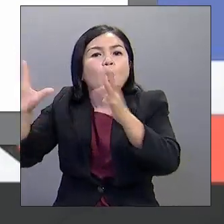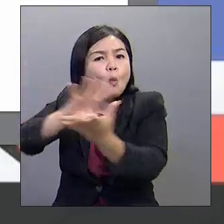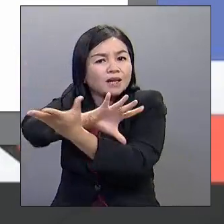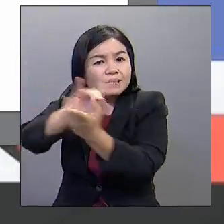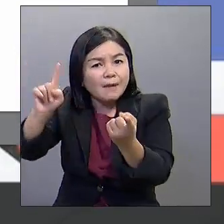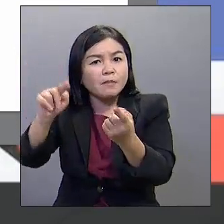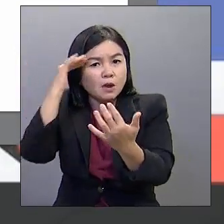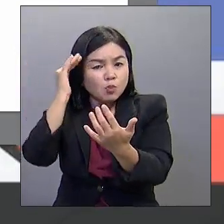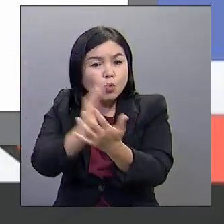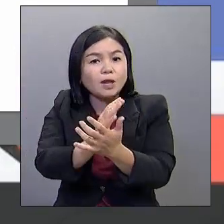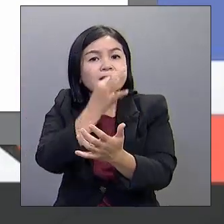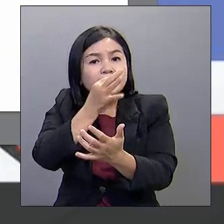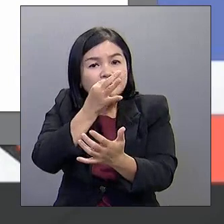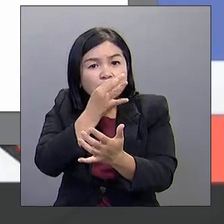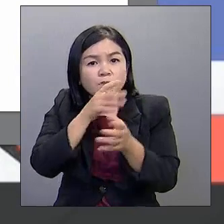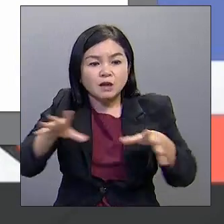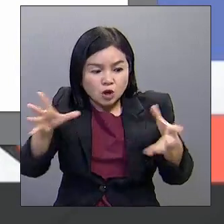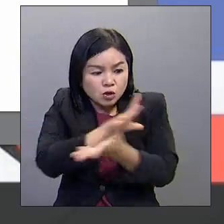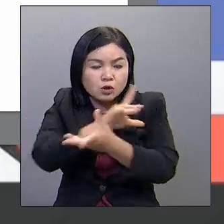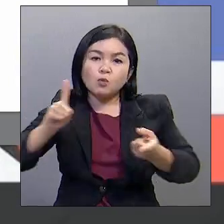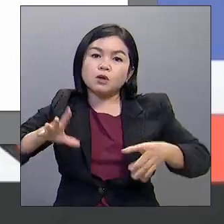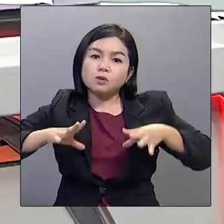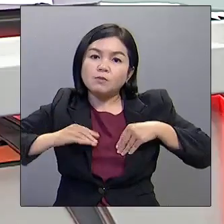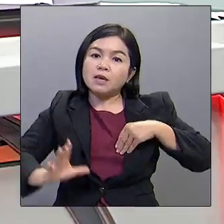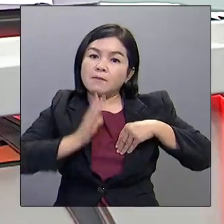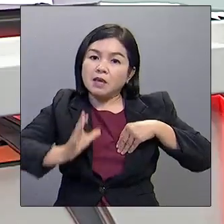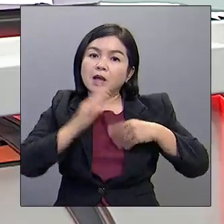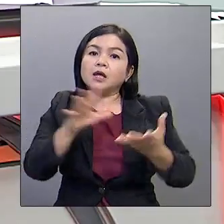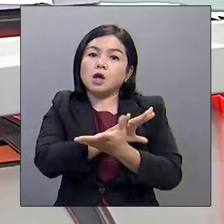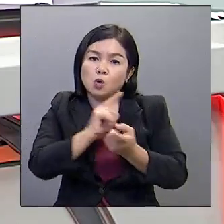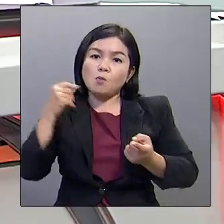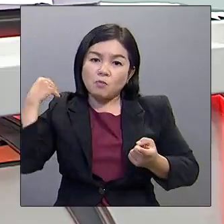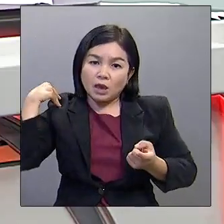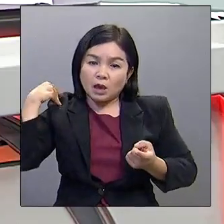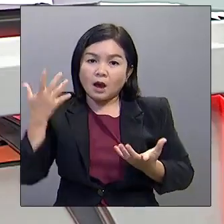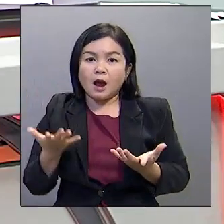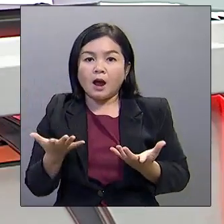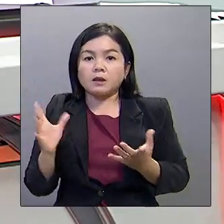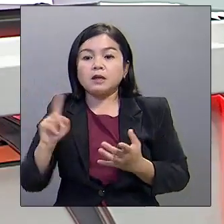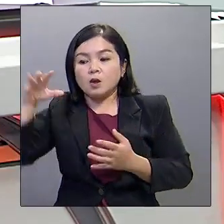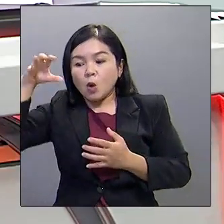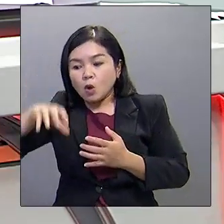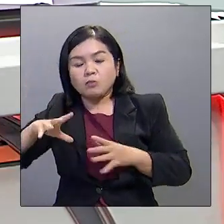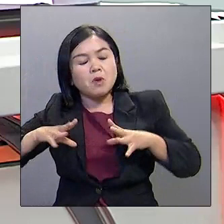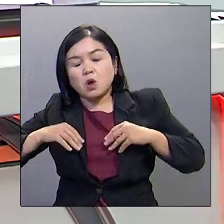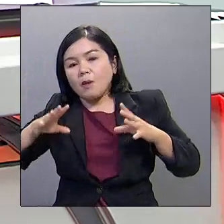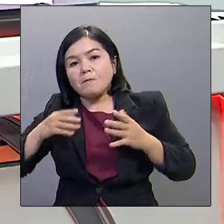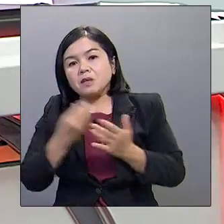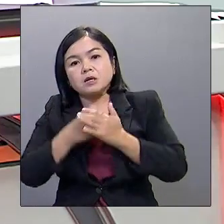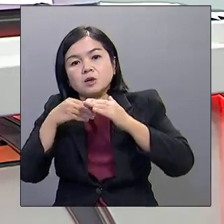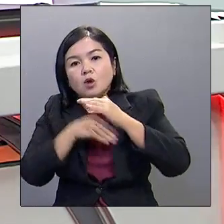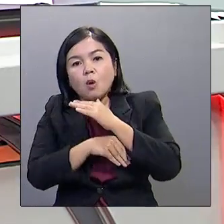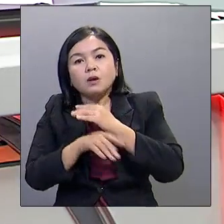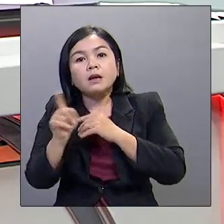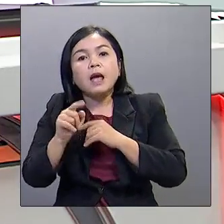การทำงานของตำรวจให้เป็นที่ยอมรับของประชาชนครับ โดยสรุปข้อเรียกร้องจากองค์กรต่อต้านคอร์รัปชันนะคะดร.มานะ